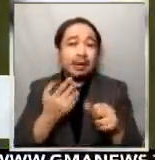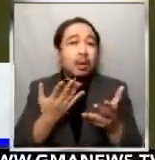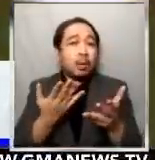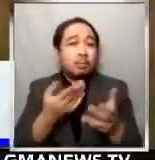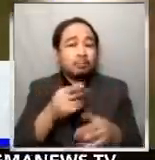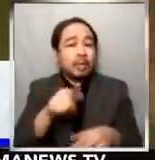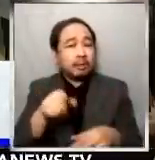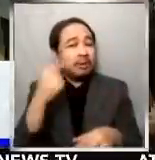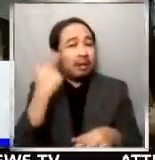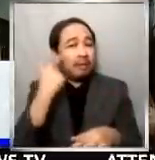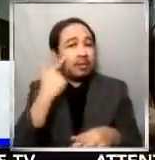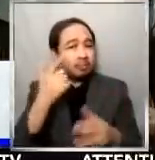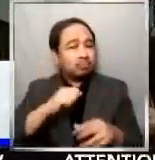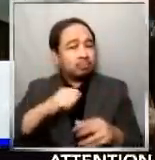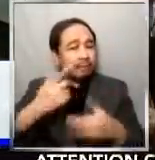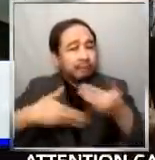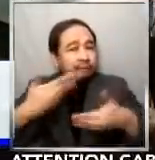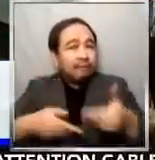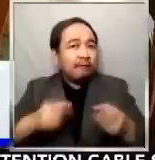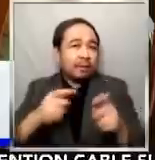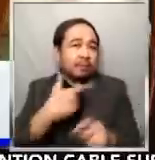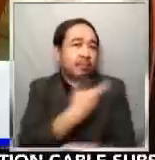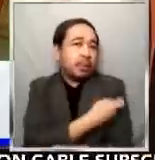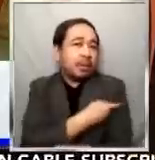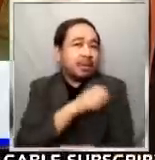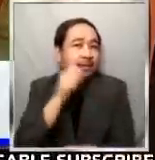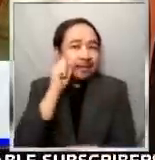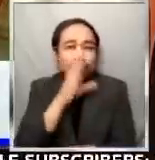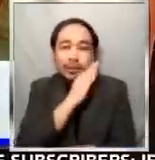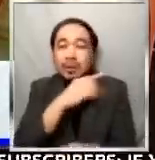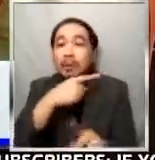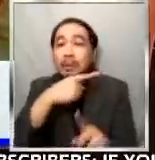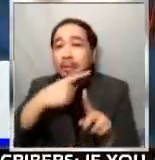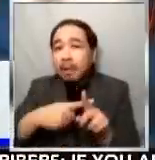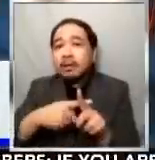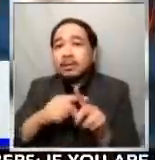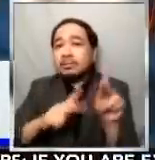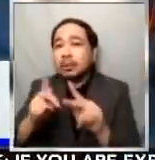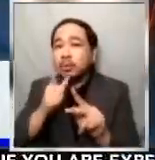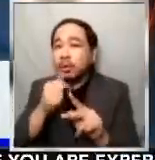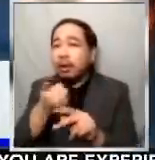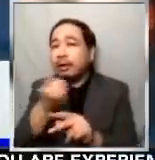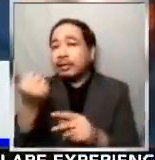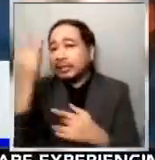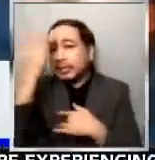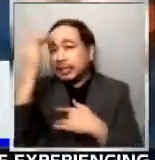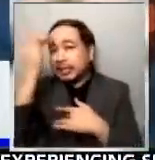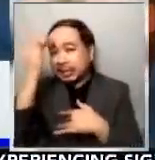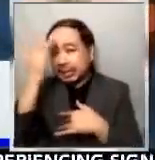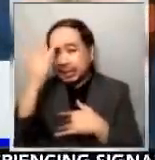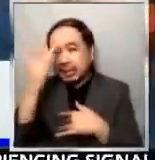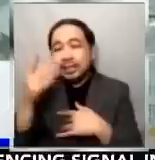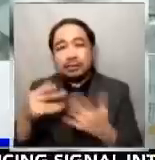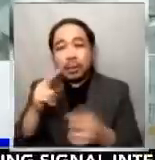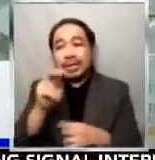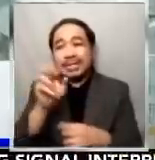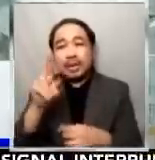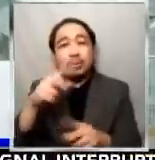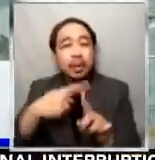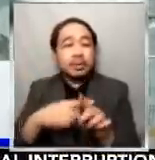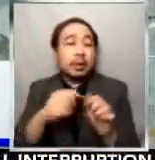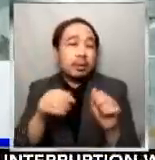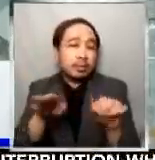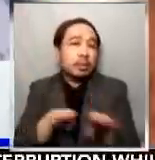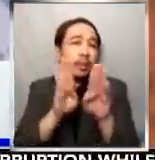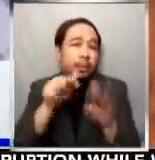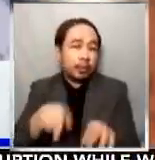ang mga seniors at mga taong may comorbidities o mga sakit sa NCR+. Isasabay na ito sa mga healthcare workers. Dahil Sinovac